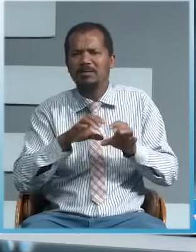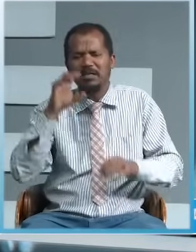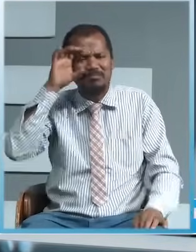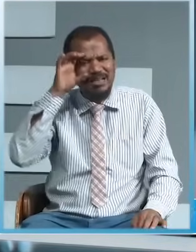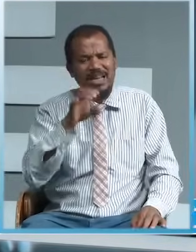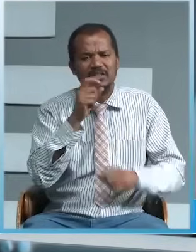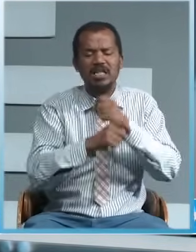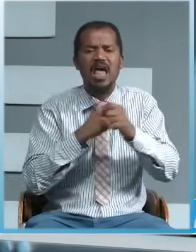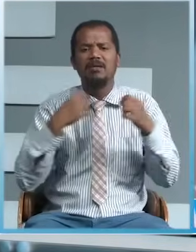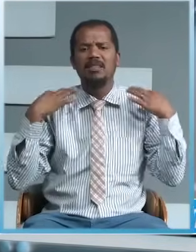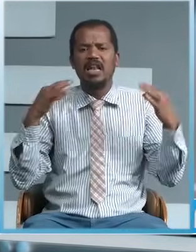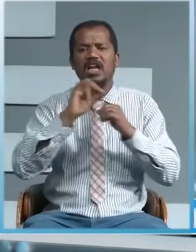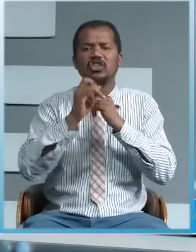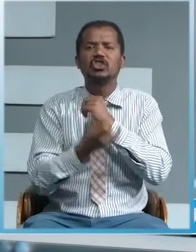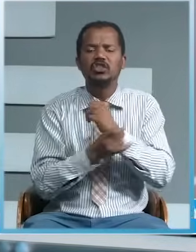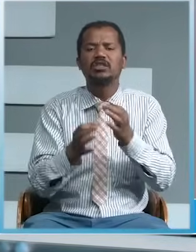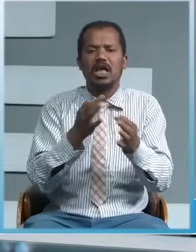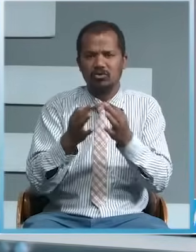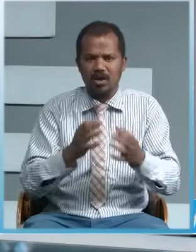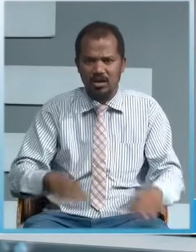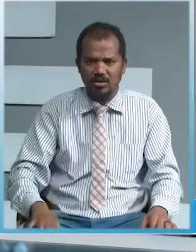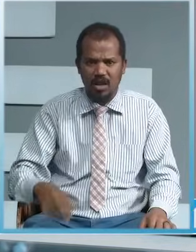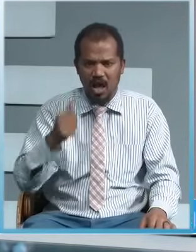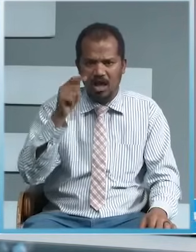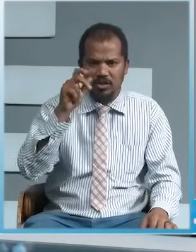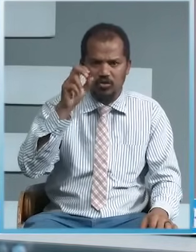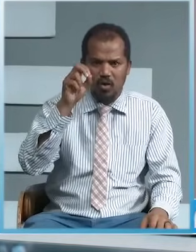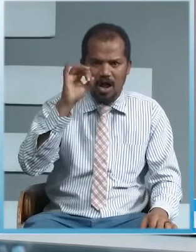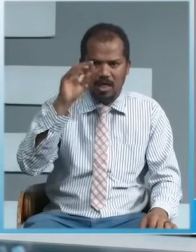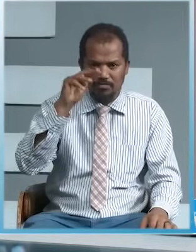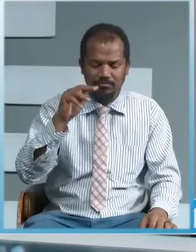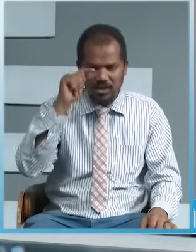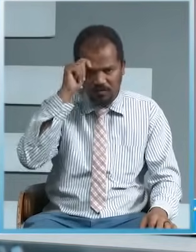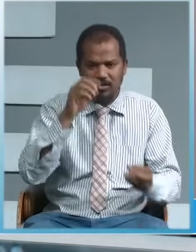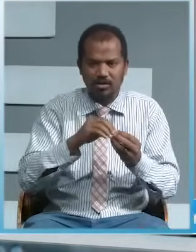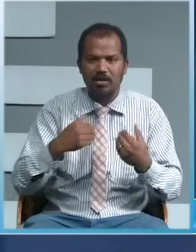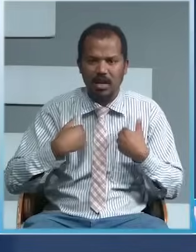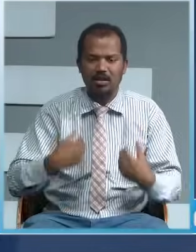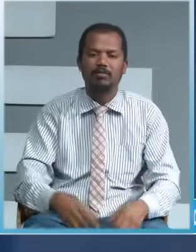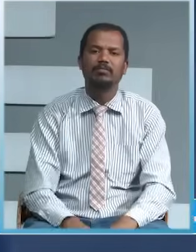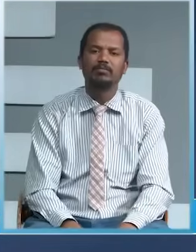መገደዳቸውንም የዓለም ጤና ድርጅት ገልጿል። አንዱዓለም ተስፋዬ